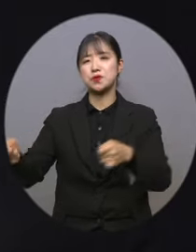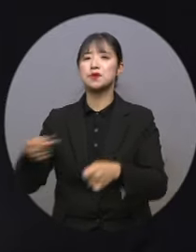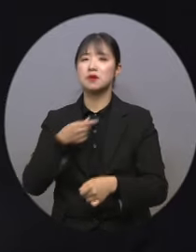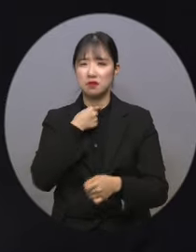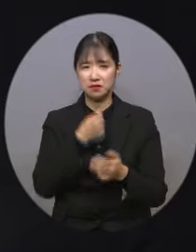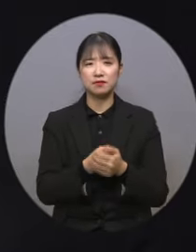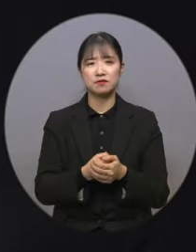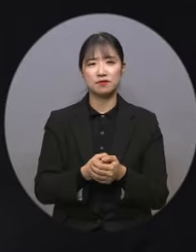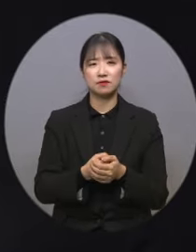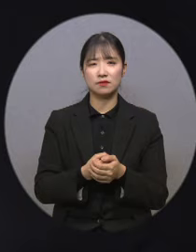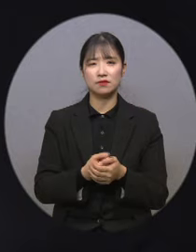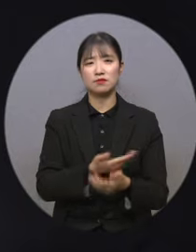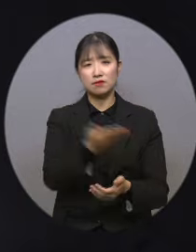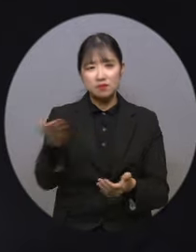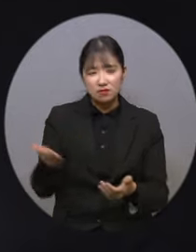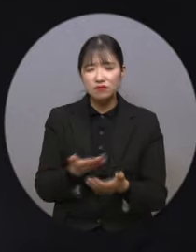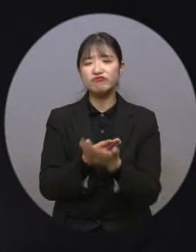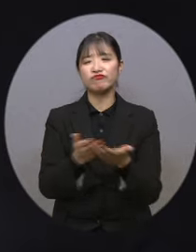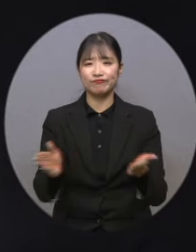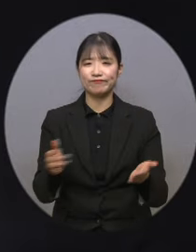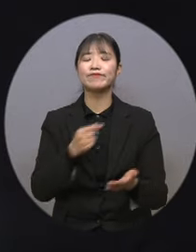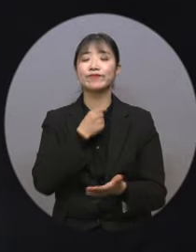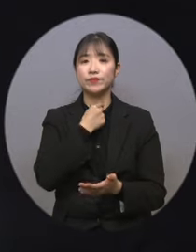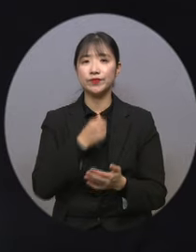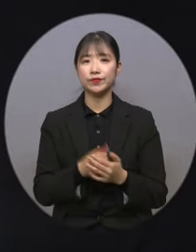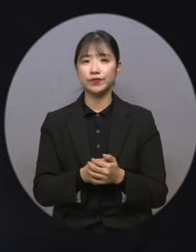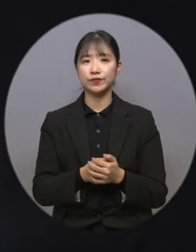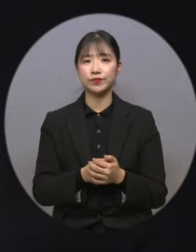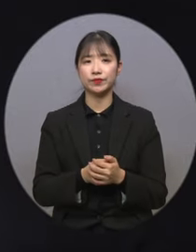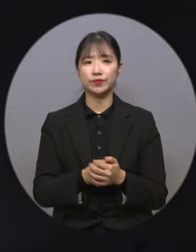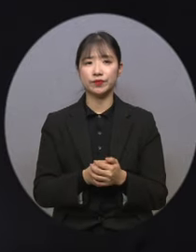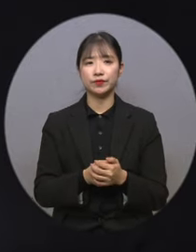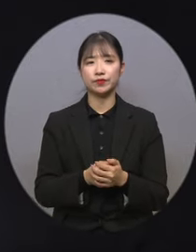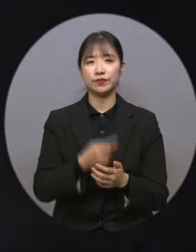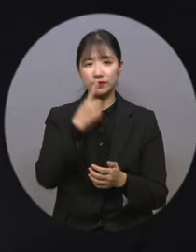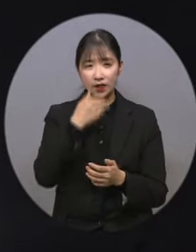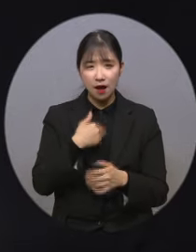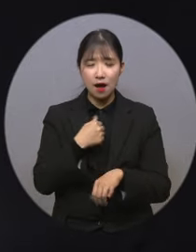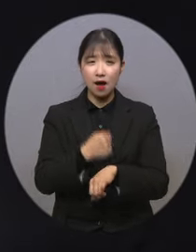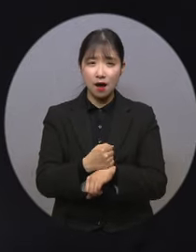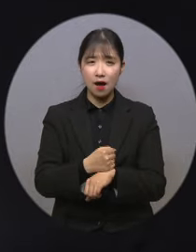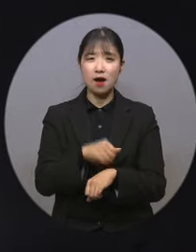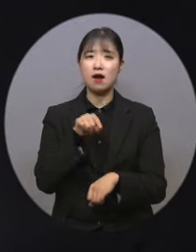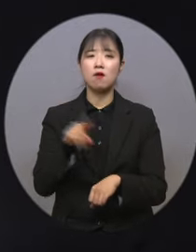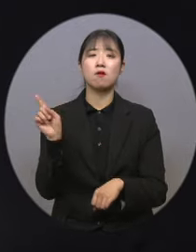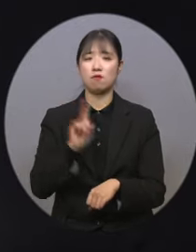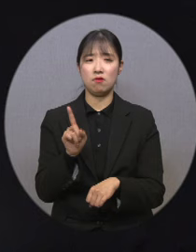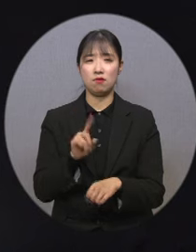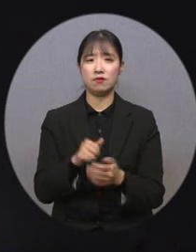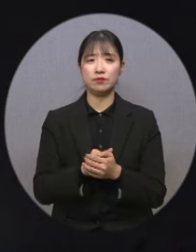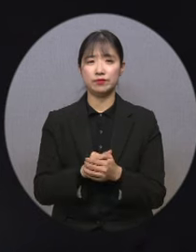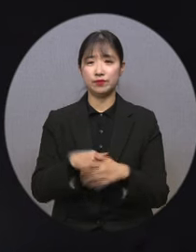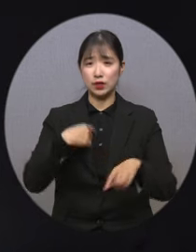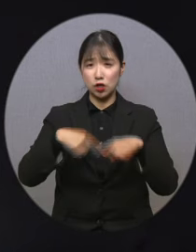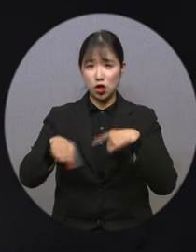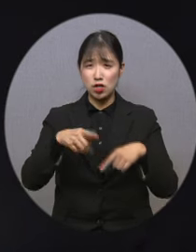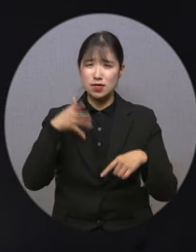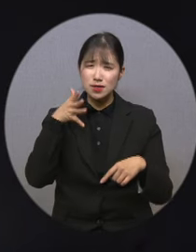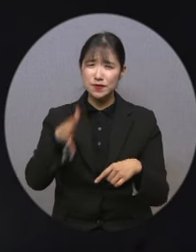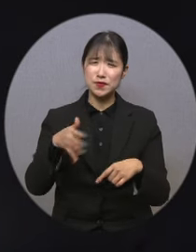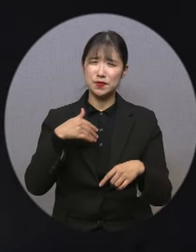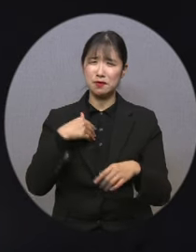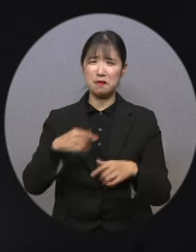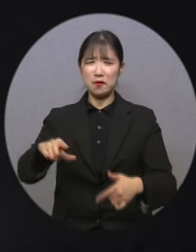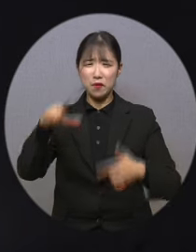사람들의 국민들이 생일 상을 주고 싶은 거에요 이래서 제가 하는 것은 어떤 정치적으로 뭐